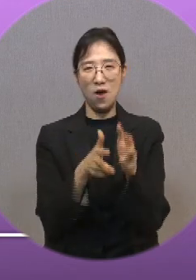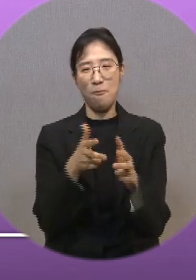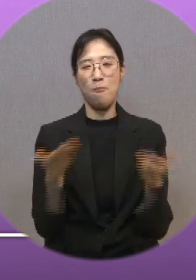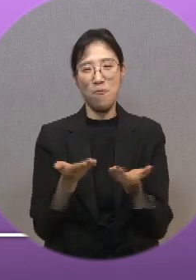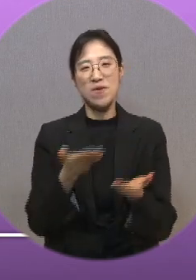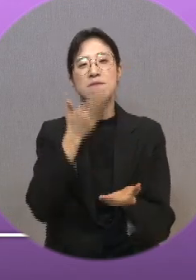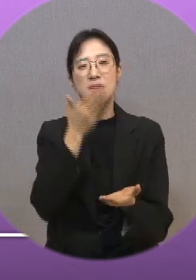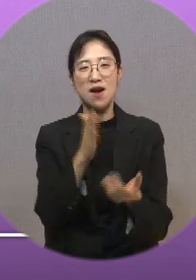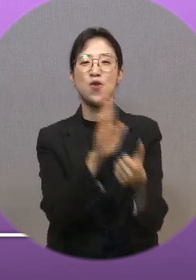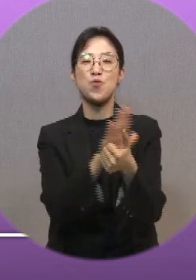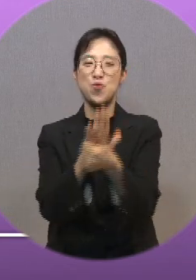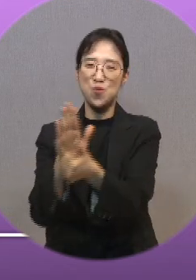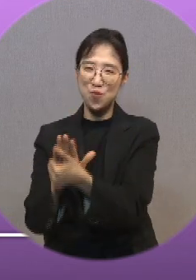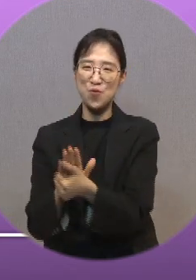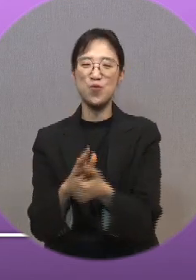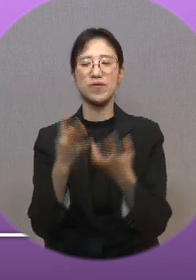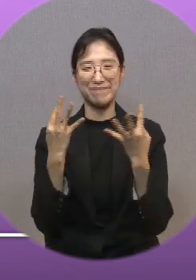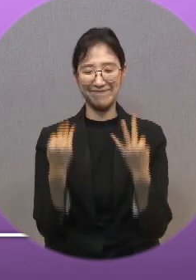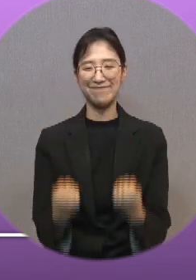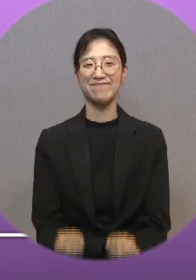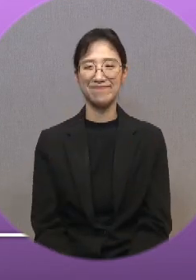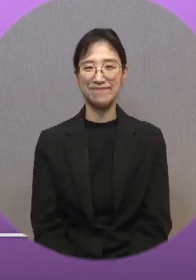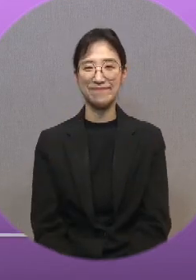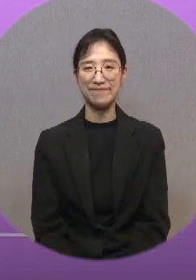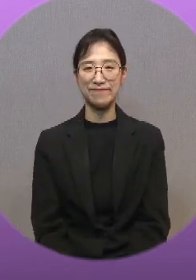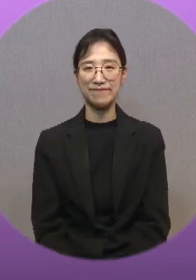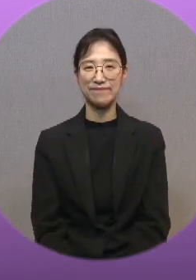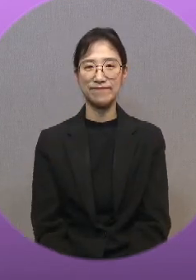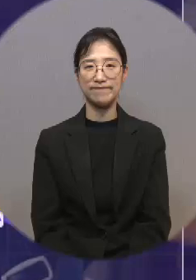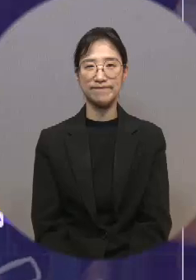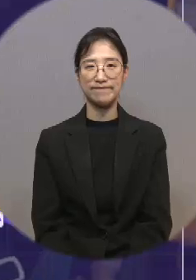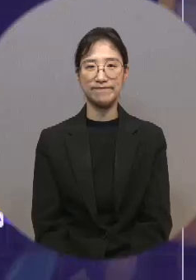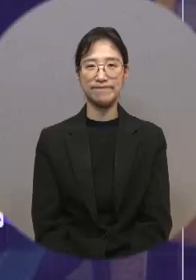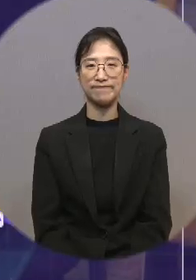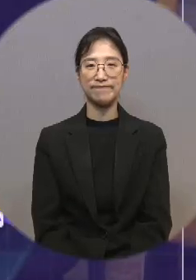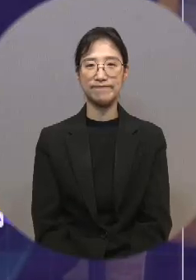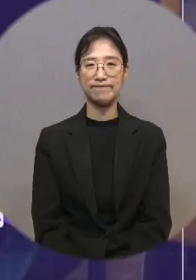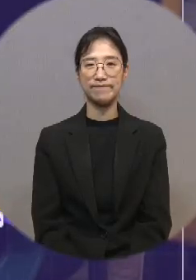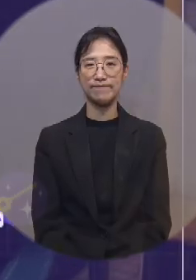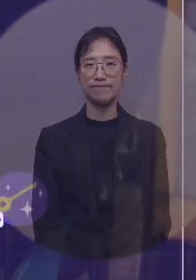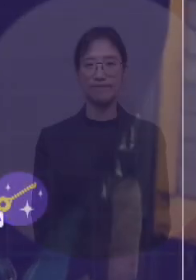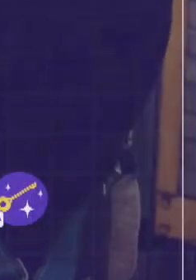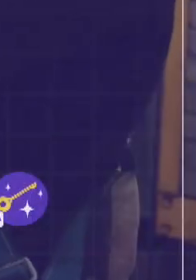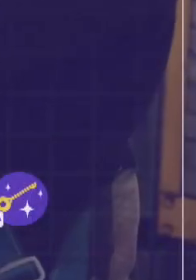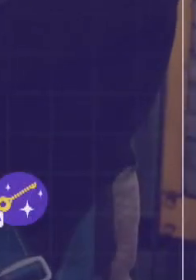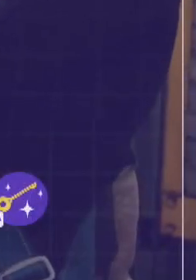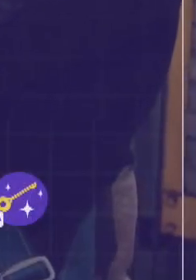사업을 할 수 있게끔 도와주는 친구들이 꽤 많이 있습니다.